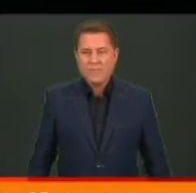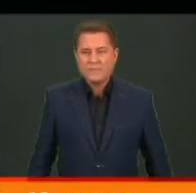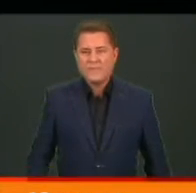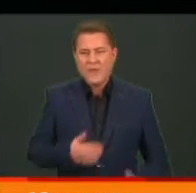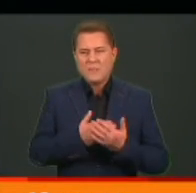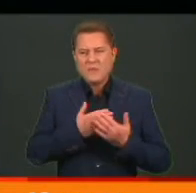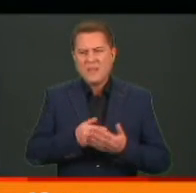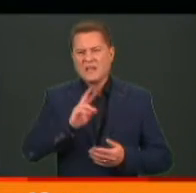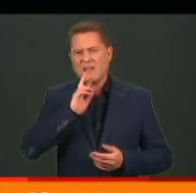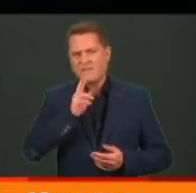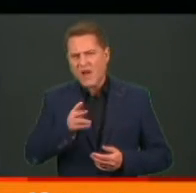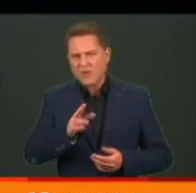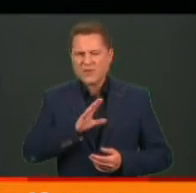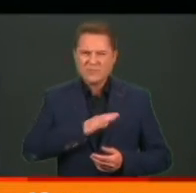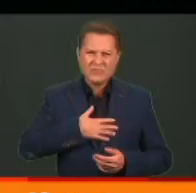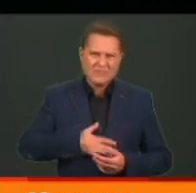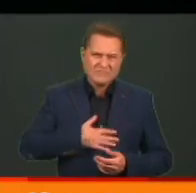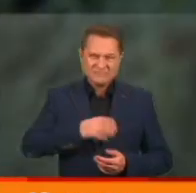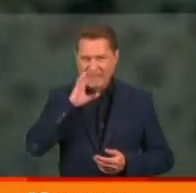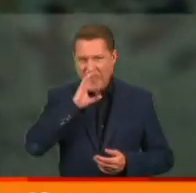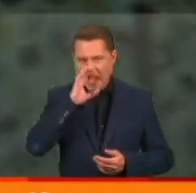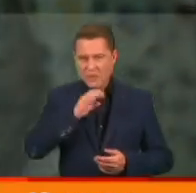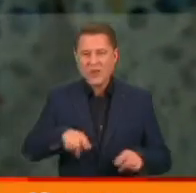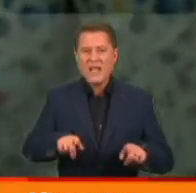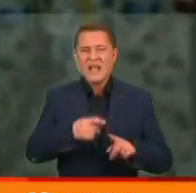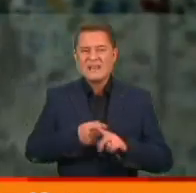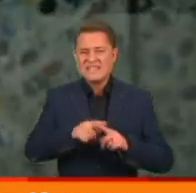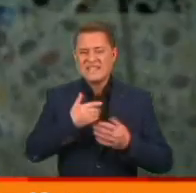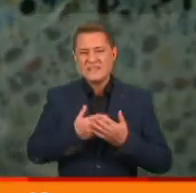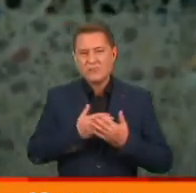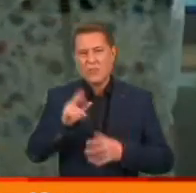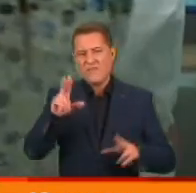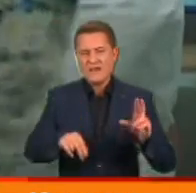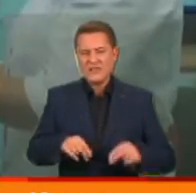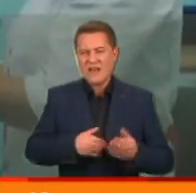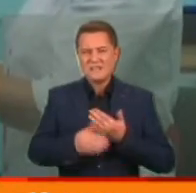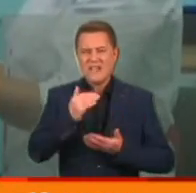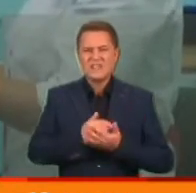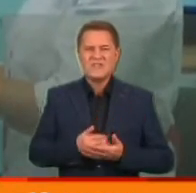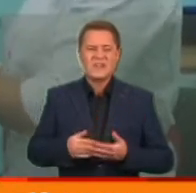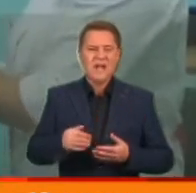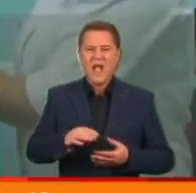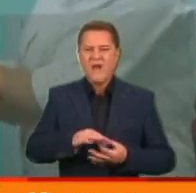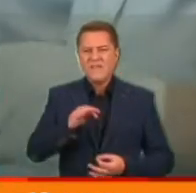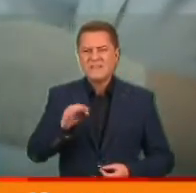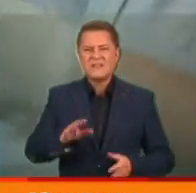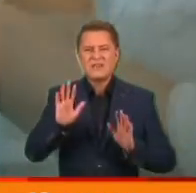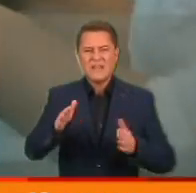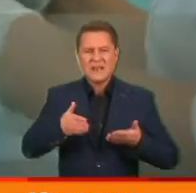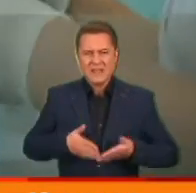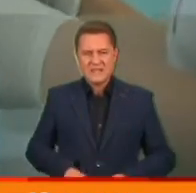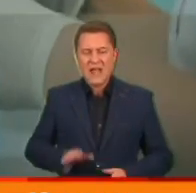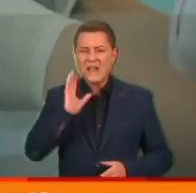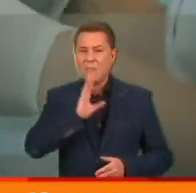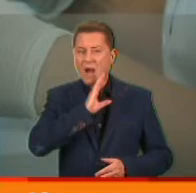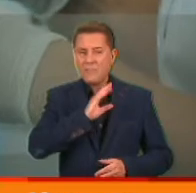2 роки чи що, мені щось було не дуже гарно. Ці симптоми Ірина вважала за наслідок виснаження, бо щойно стала мамою. Та